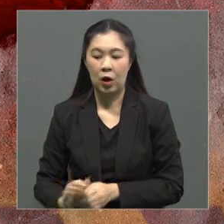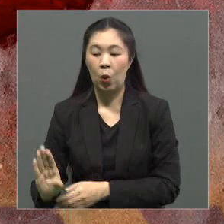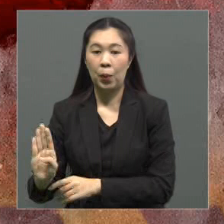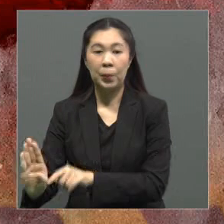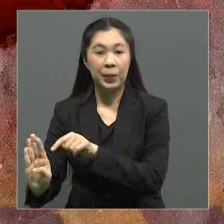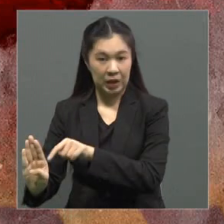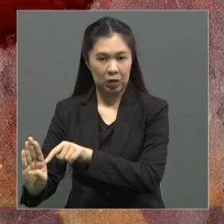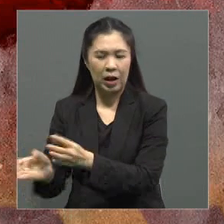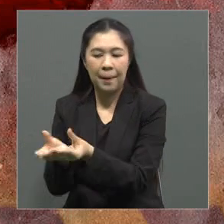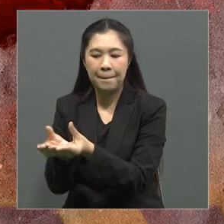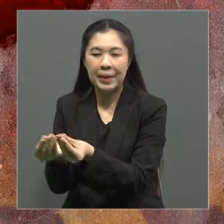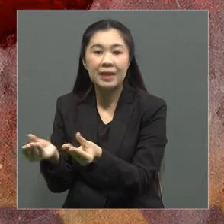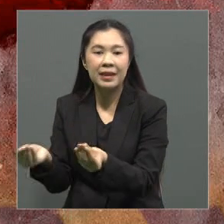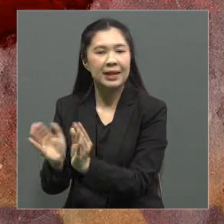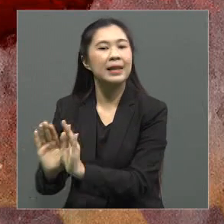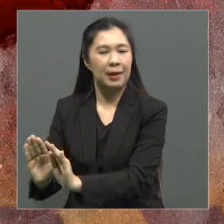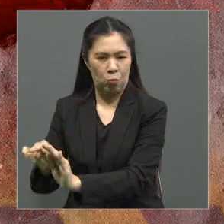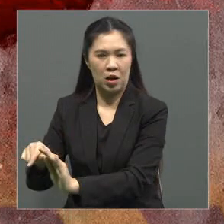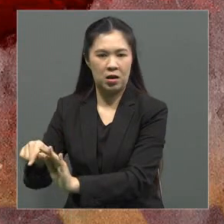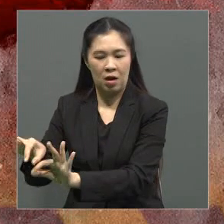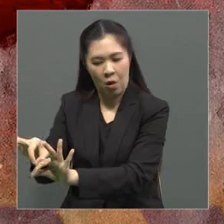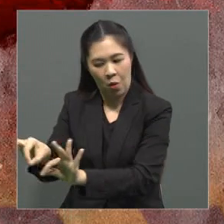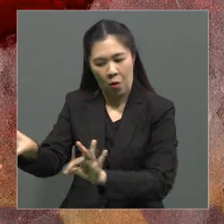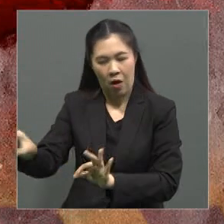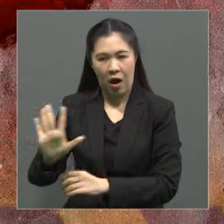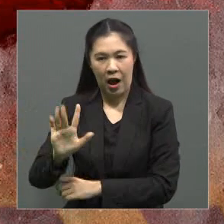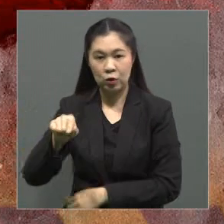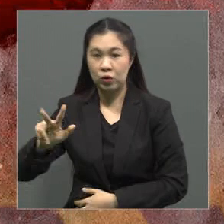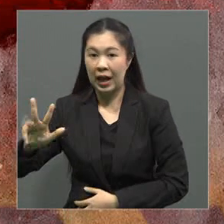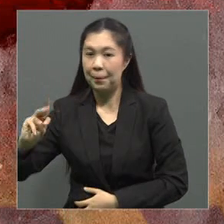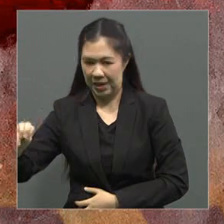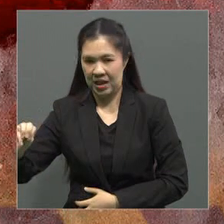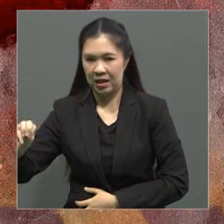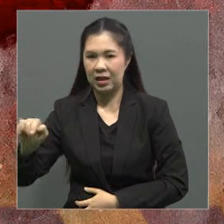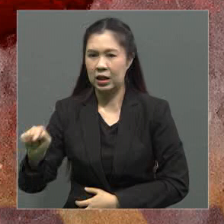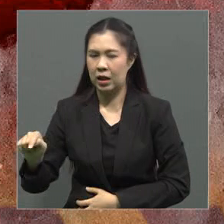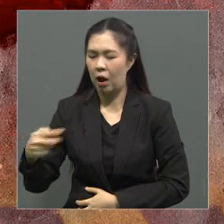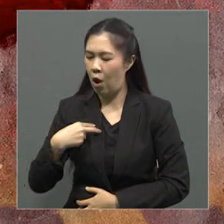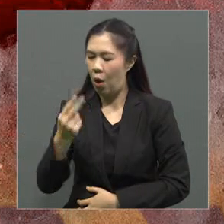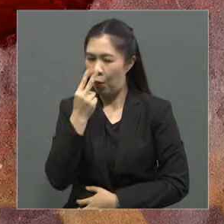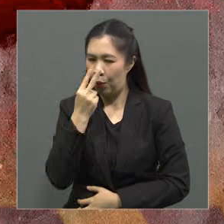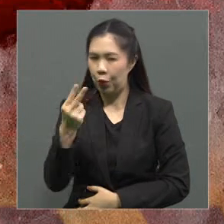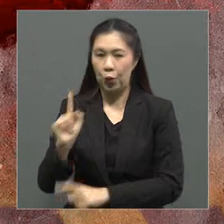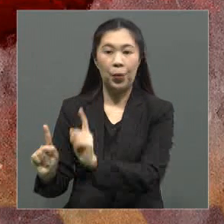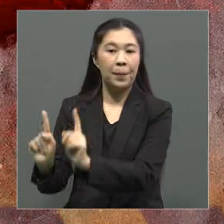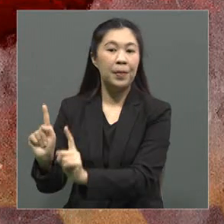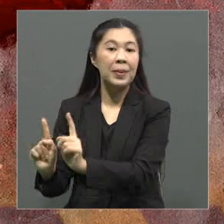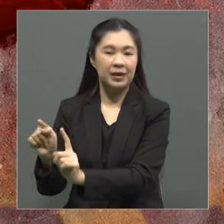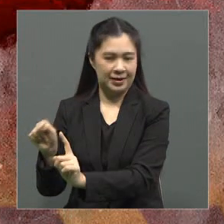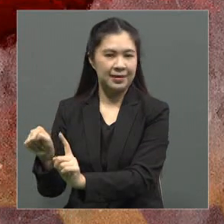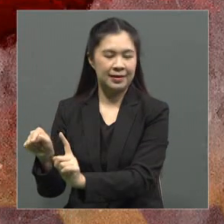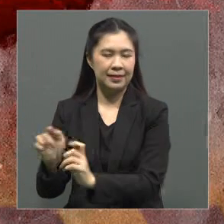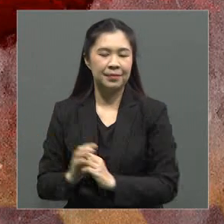ระเบิดมีลักษณะเป็นหลุมขนาดใหญ่ 5.3เมตลึก 1เมตจากการประเมินขนาดของหลุมเนี่ยเมีการคาดการบอกแบบนี้